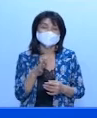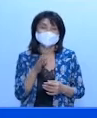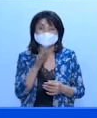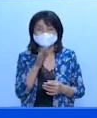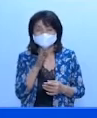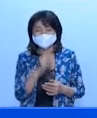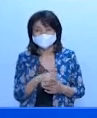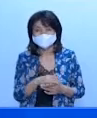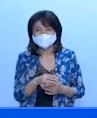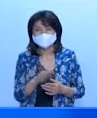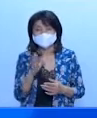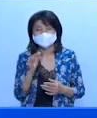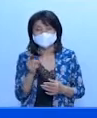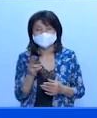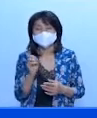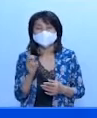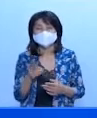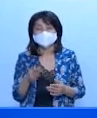жителей закрытых на карантин домов?